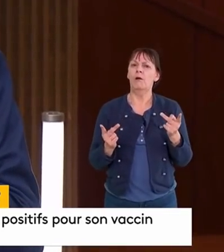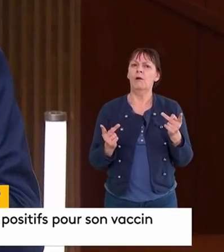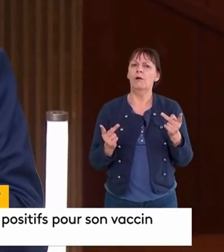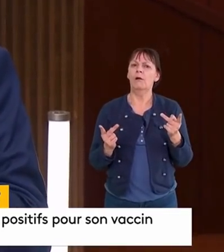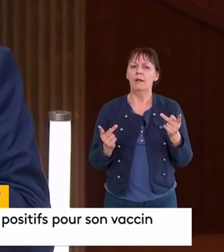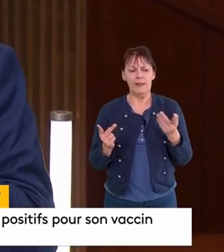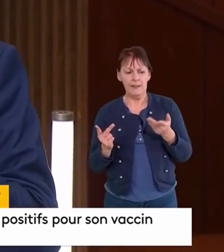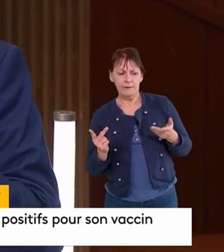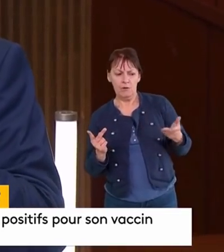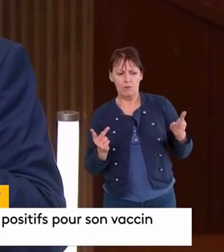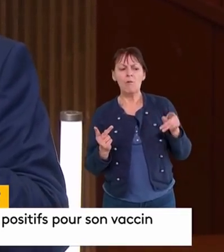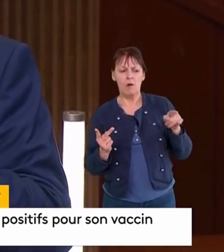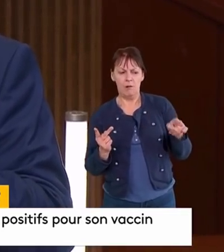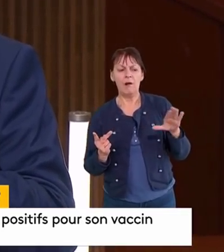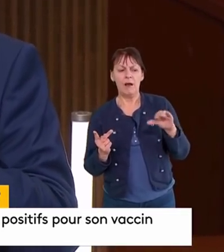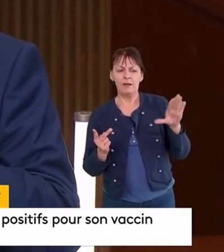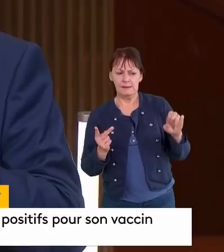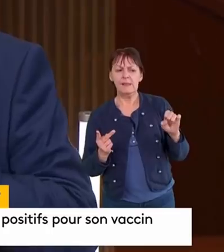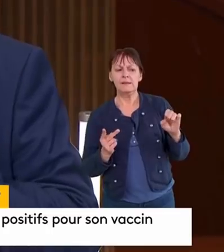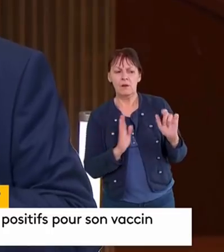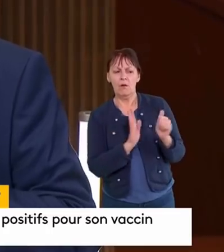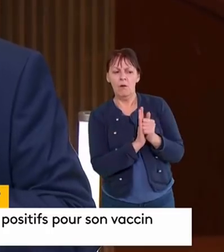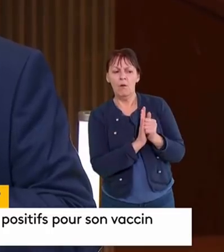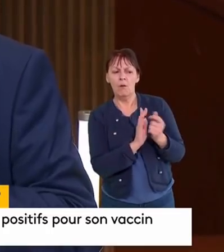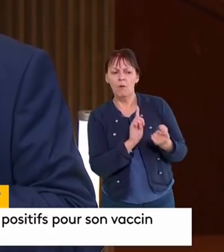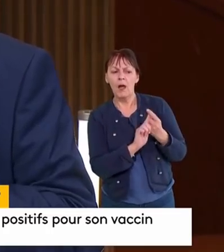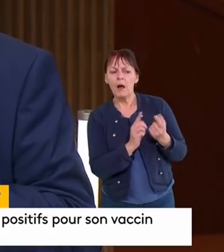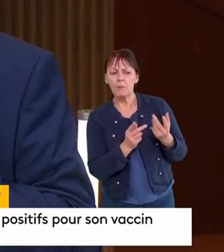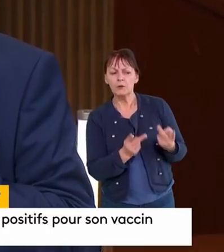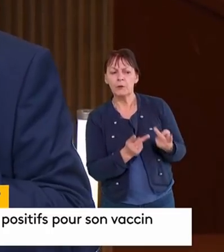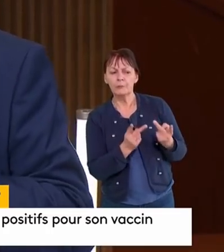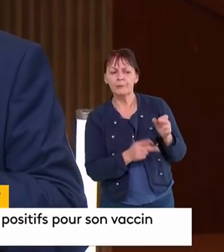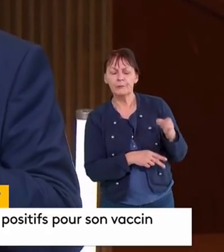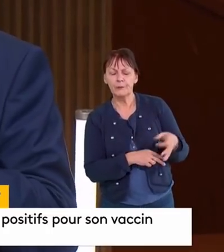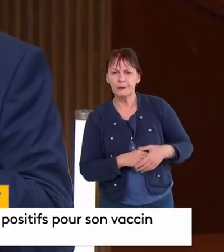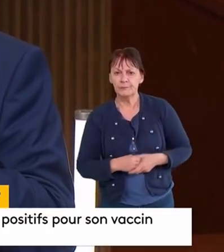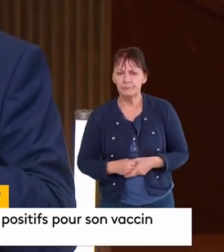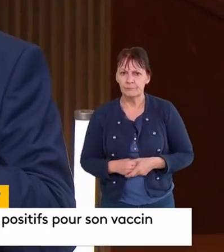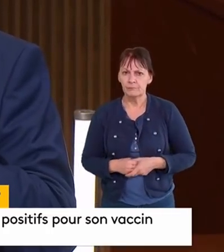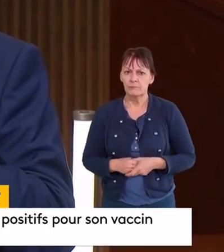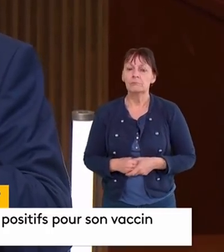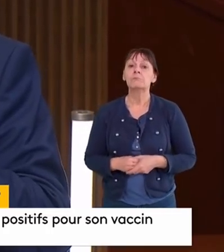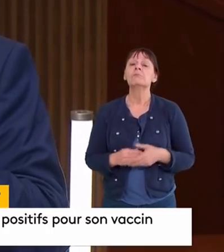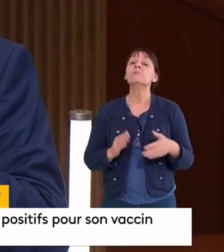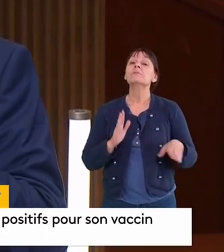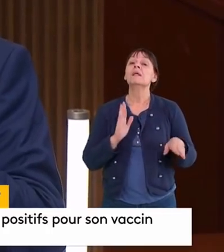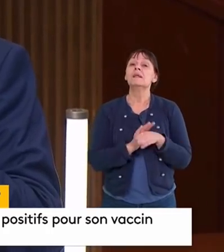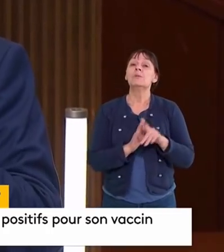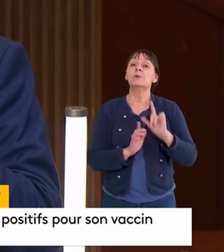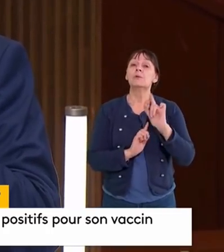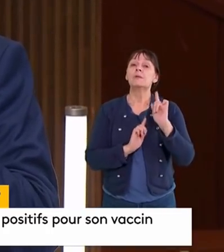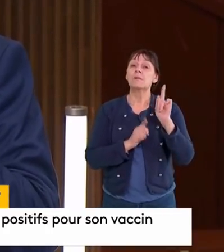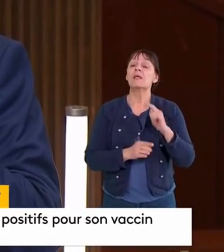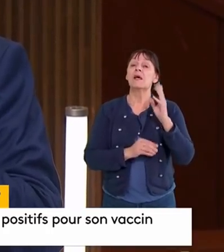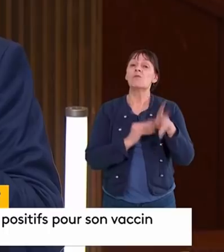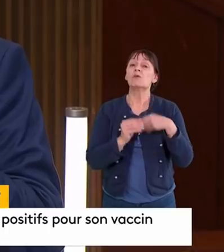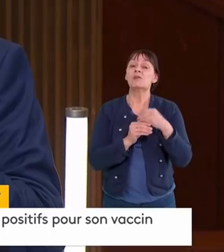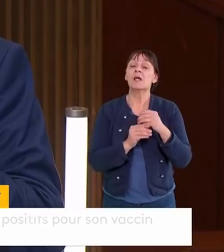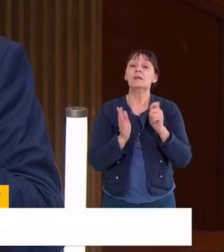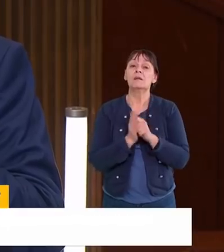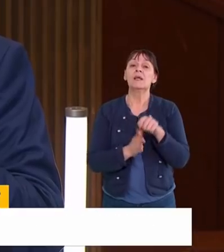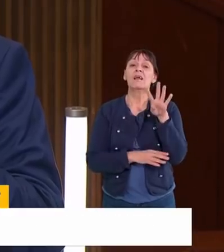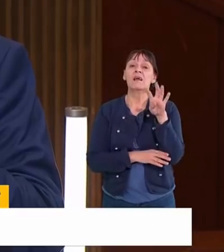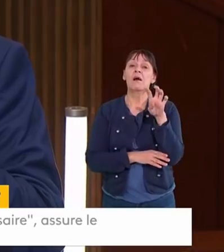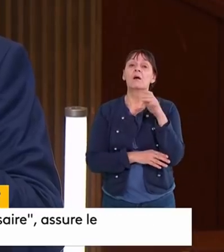au CESE. Parce que c'est révélateur qu'au début de la Seconde Guerre mondiale, en 1940,